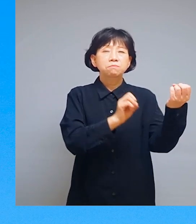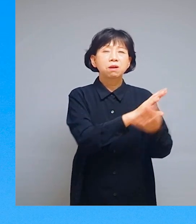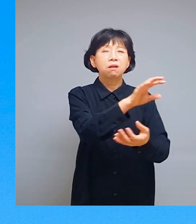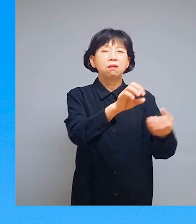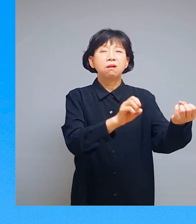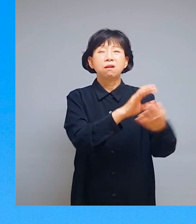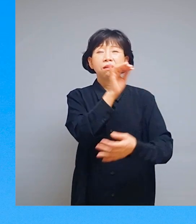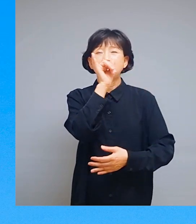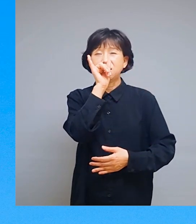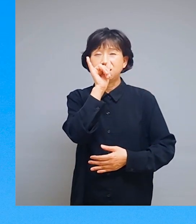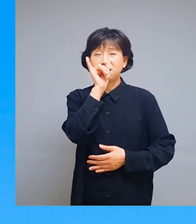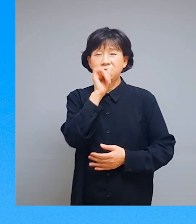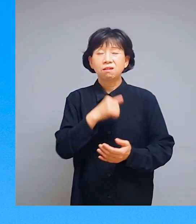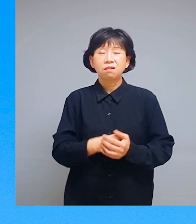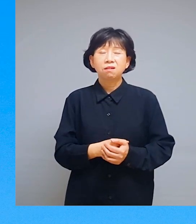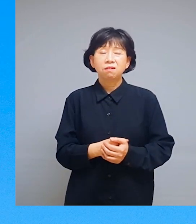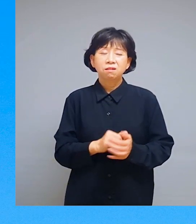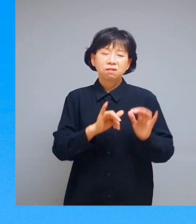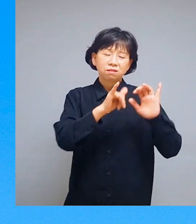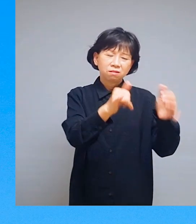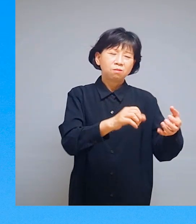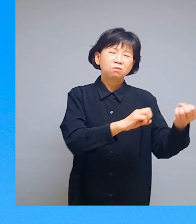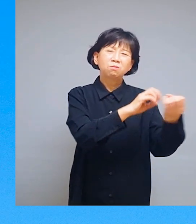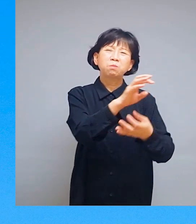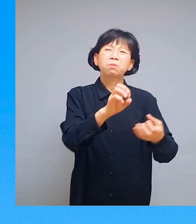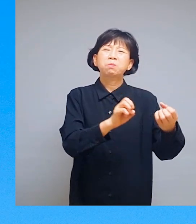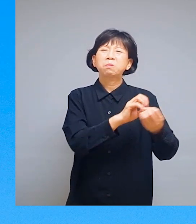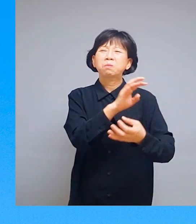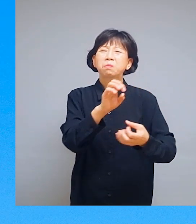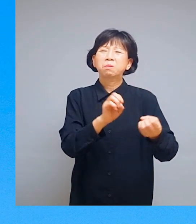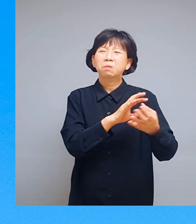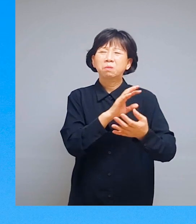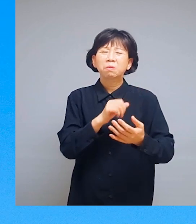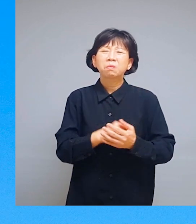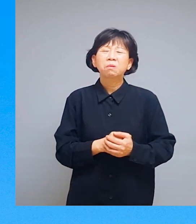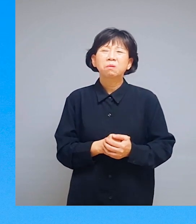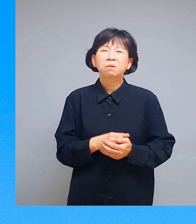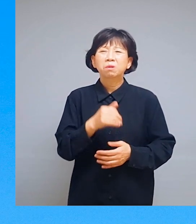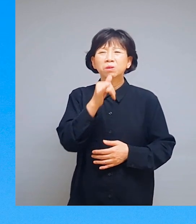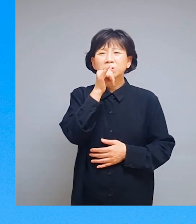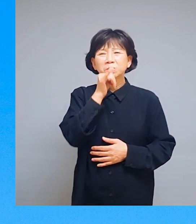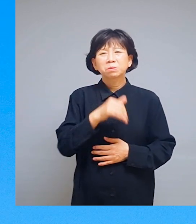우왕좌왕합니다. 세상이 시끄러워요. 정신이 하나도 없어요.